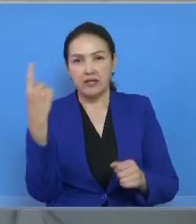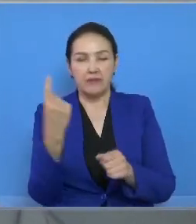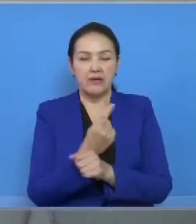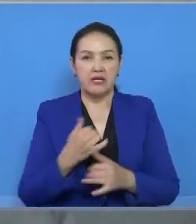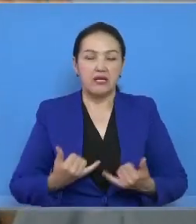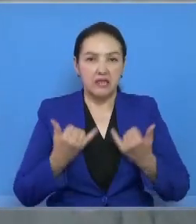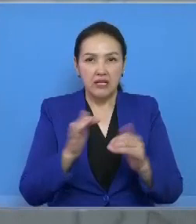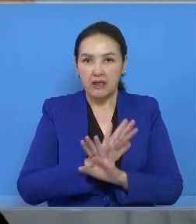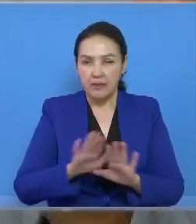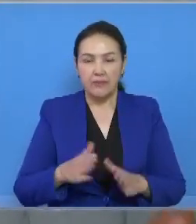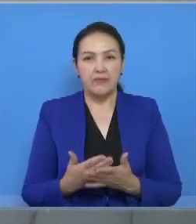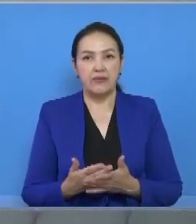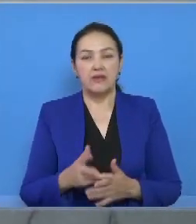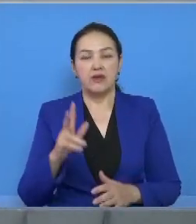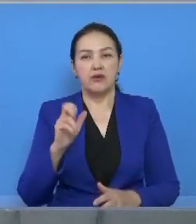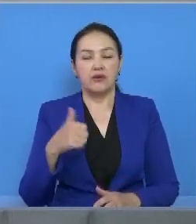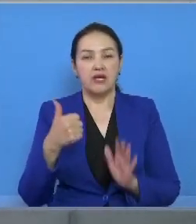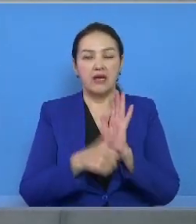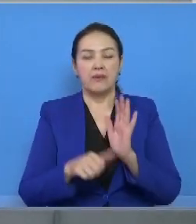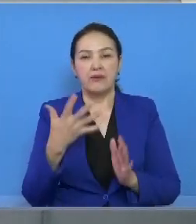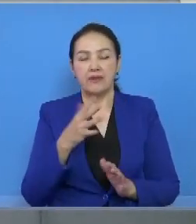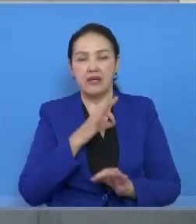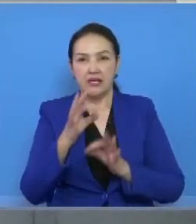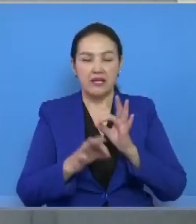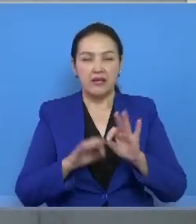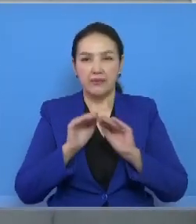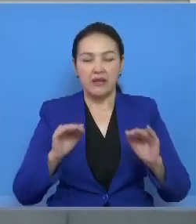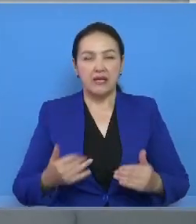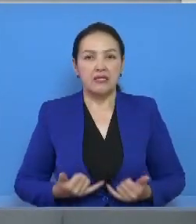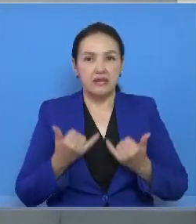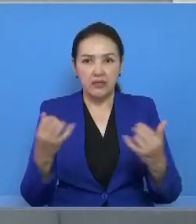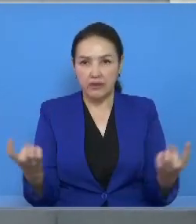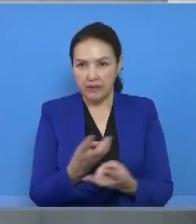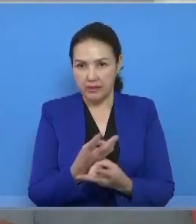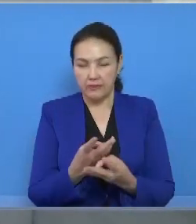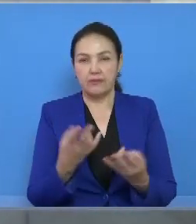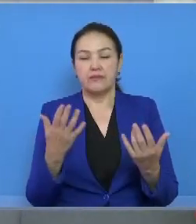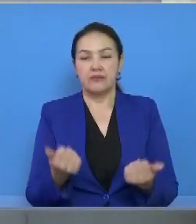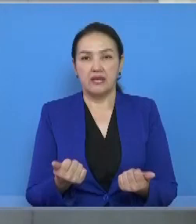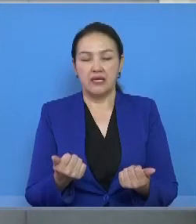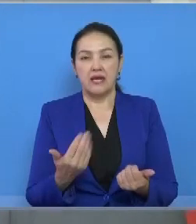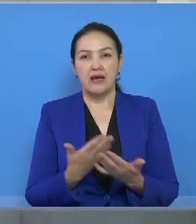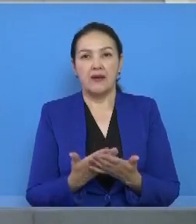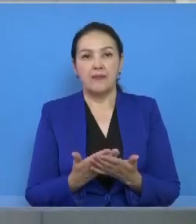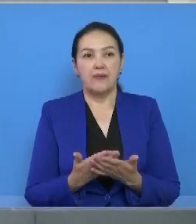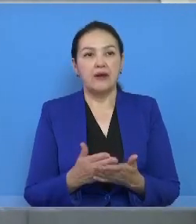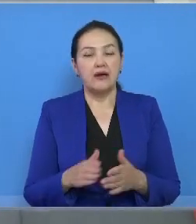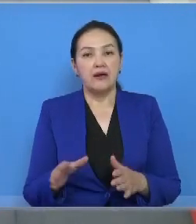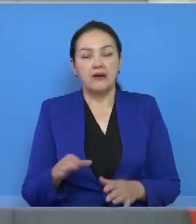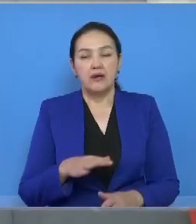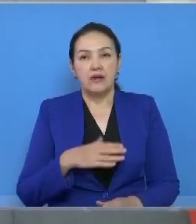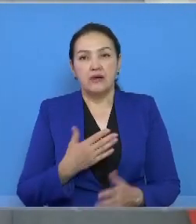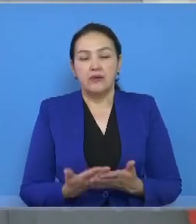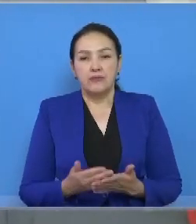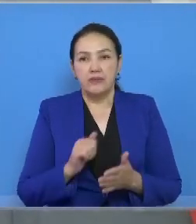сыйлау емес қой. 365 тәулік бойынша балаларды сыйлау керек. Сонда әрине, бәрібір ажықтан алсақ та, бер жақтан алсақ та, бірақ